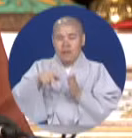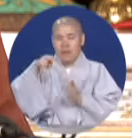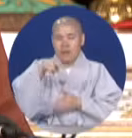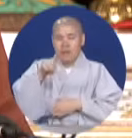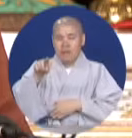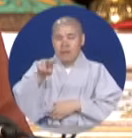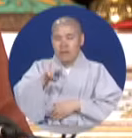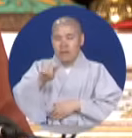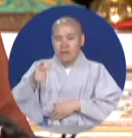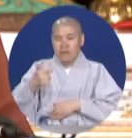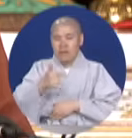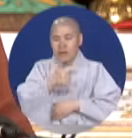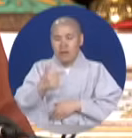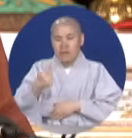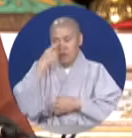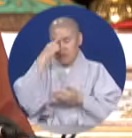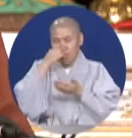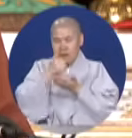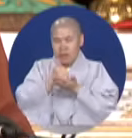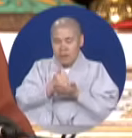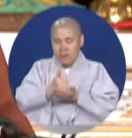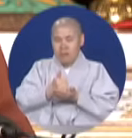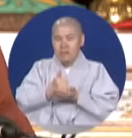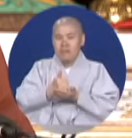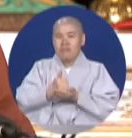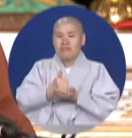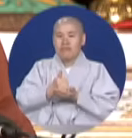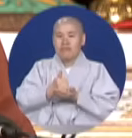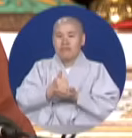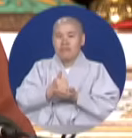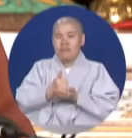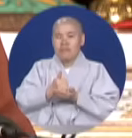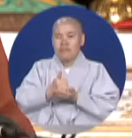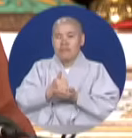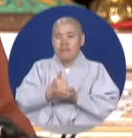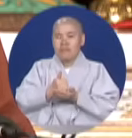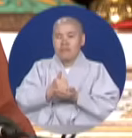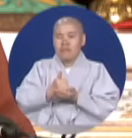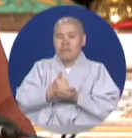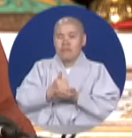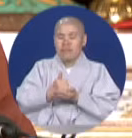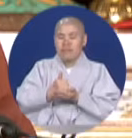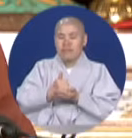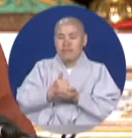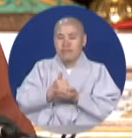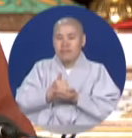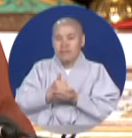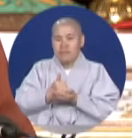스님 그 뒤에 나오신 큰 스님인데 조선 후기 스님인데